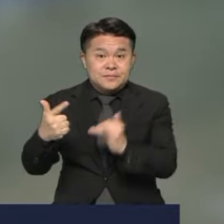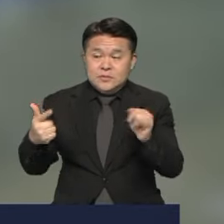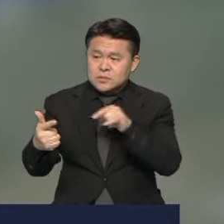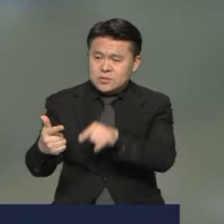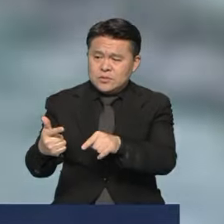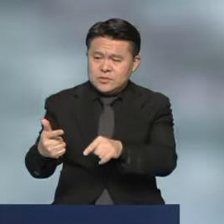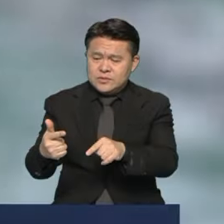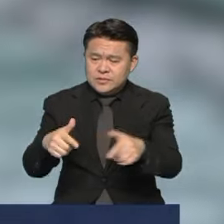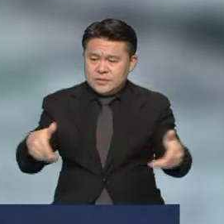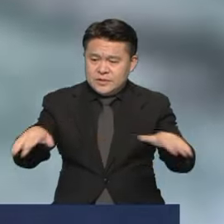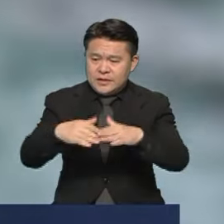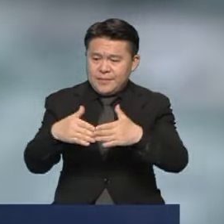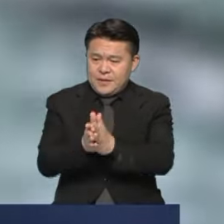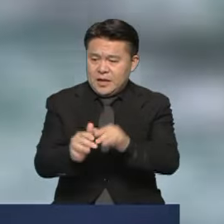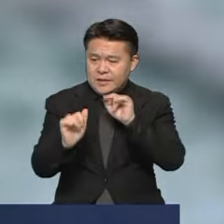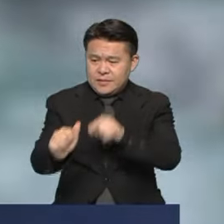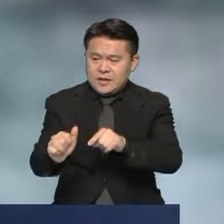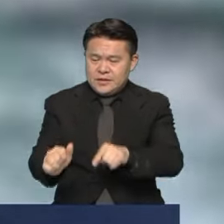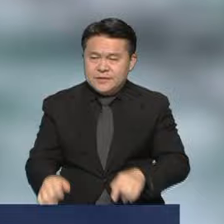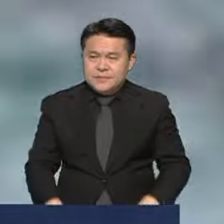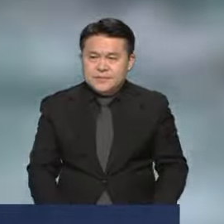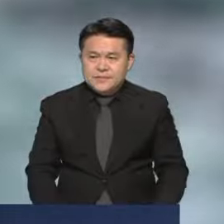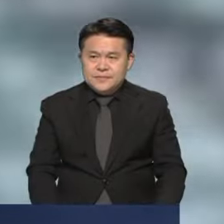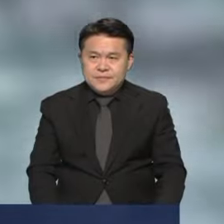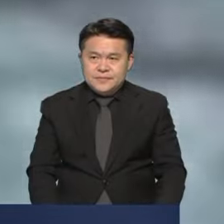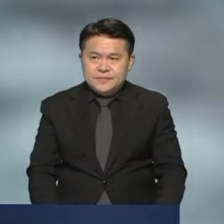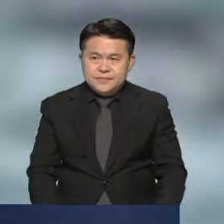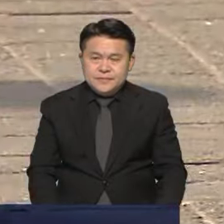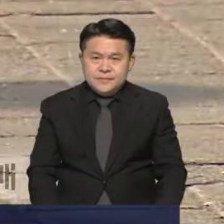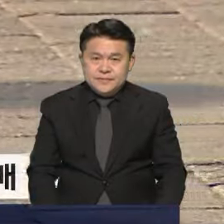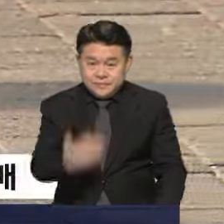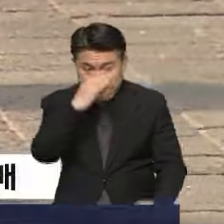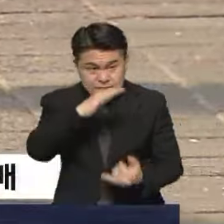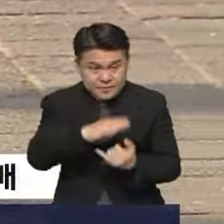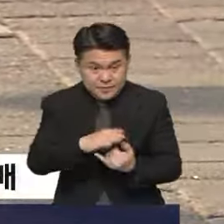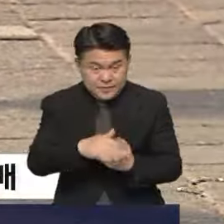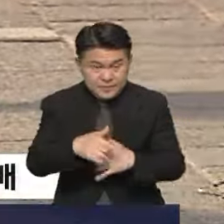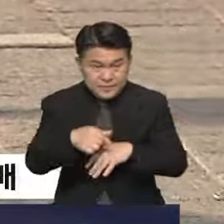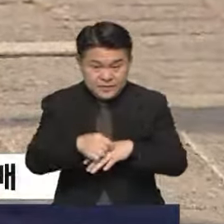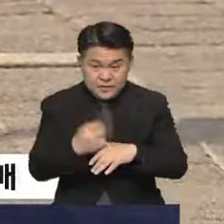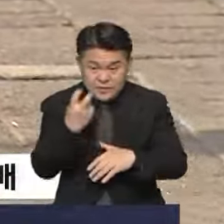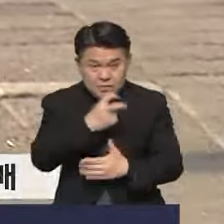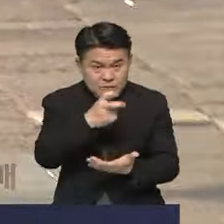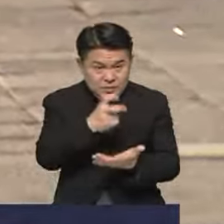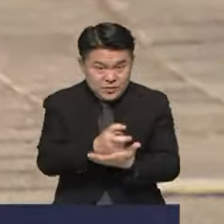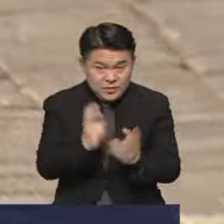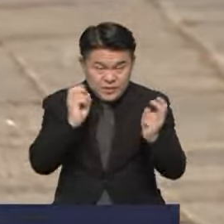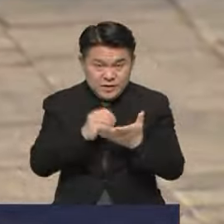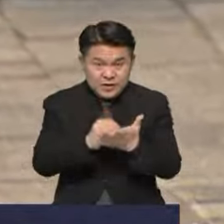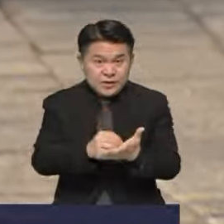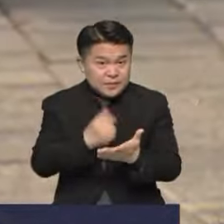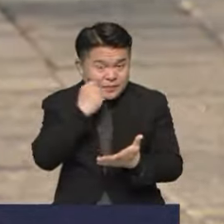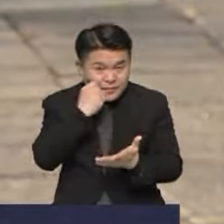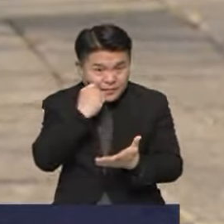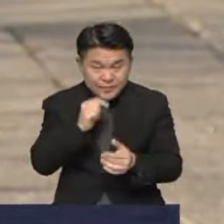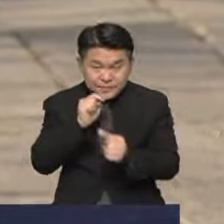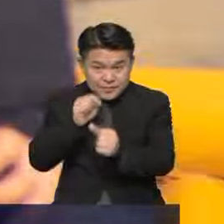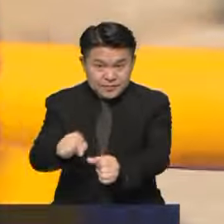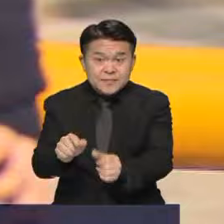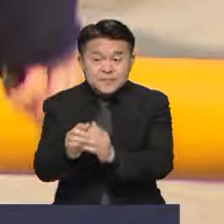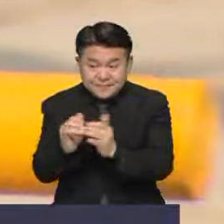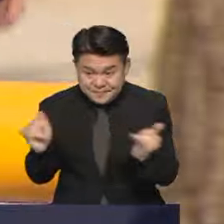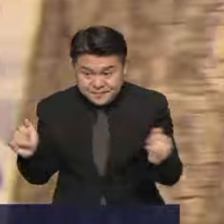대해선 기관 필세 등을 진행 중입니다 청소년 성 보호법에 따라 취업 제한 명령을 선고받은